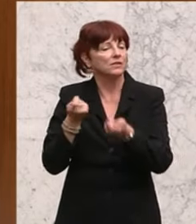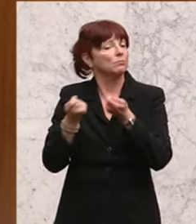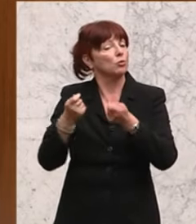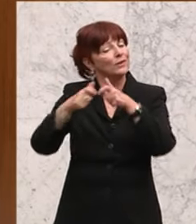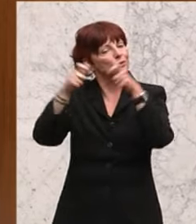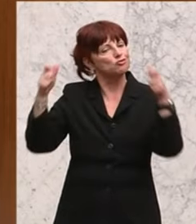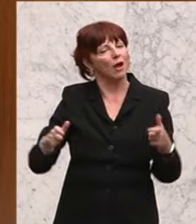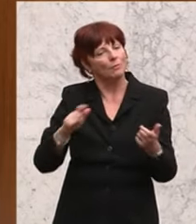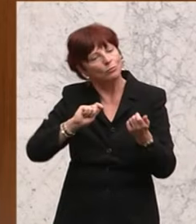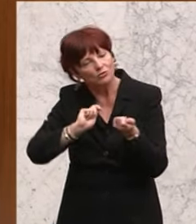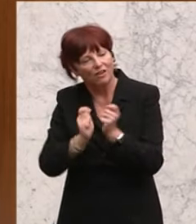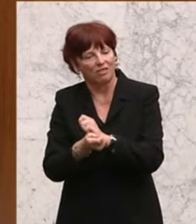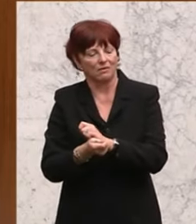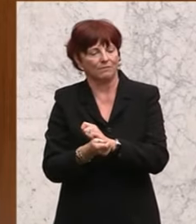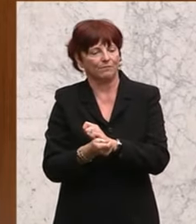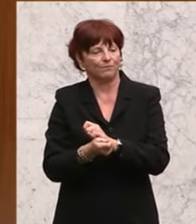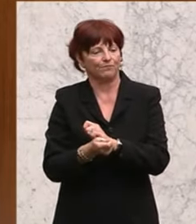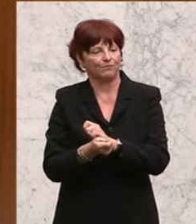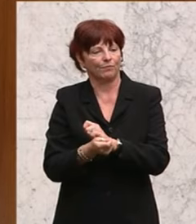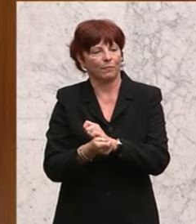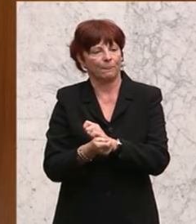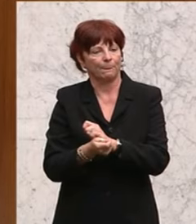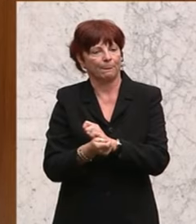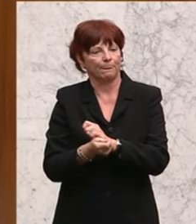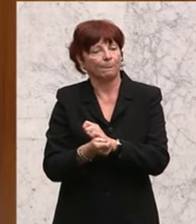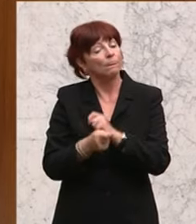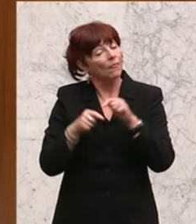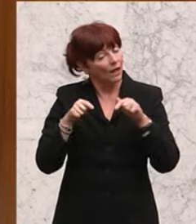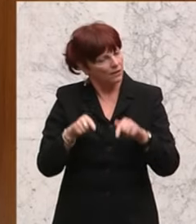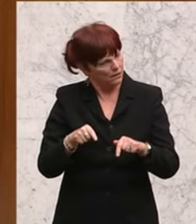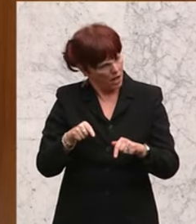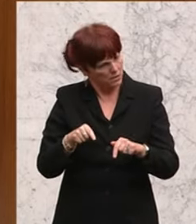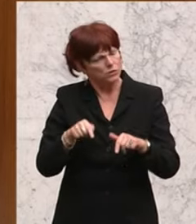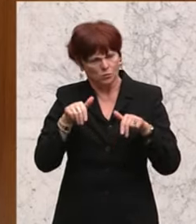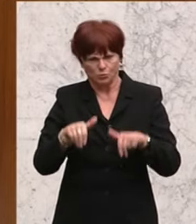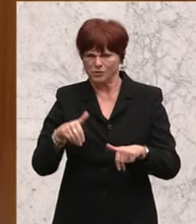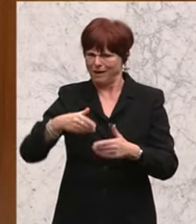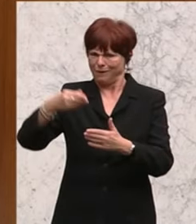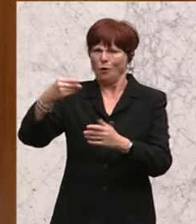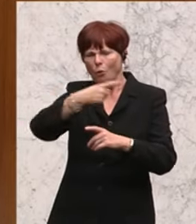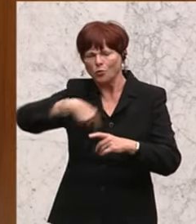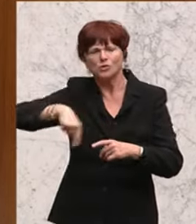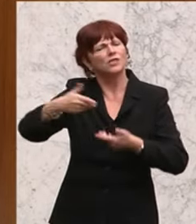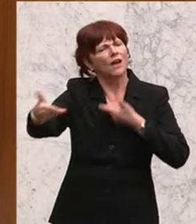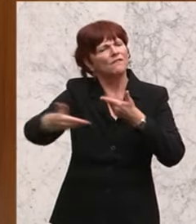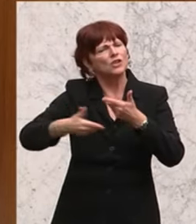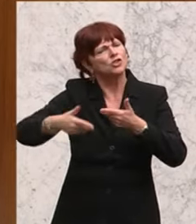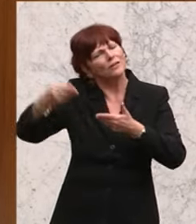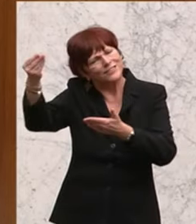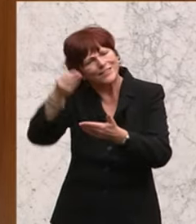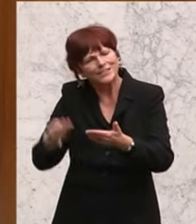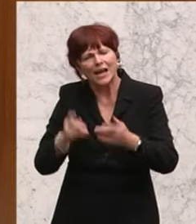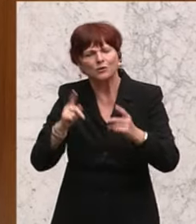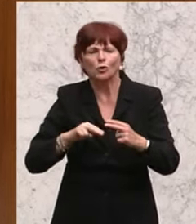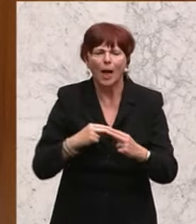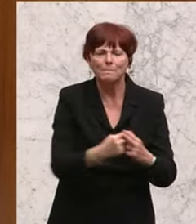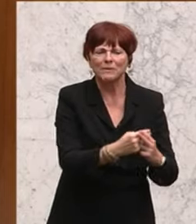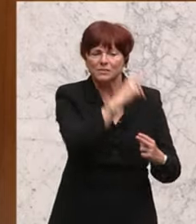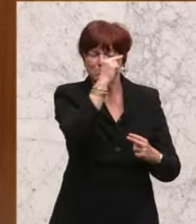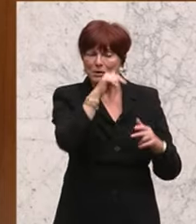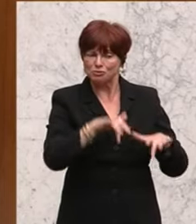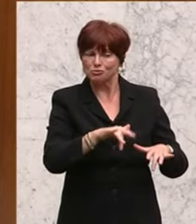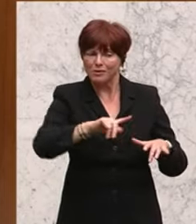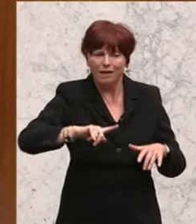abstimmen. Neben dieser Bekenntnis zum Design unserer Wirtschaft im Sinne der Menschen, die hier leben und vor allem im Sinne